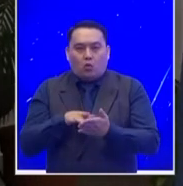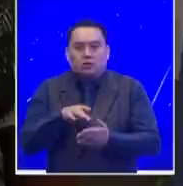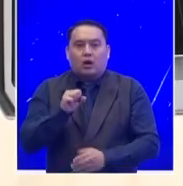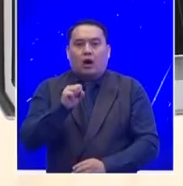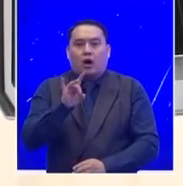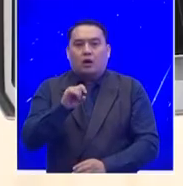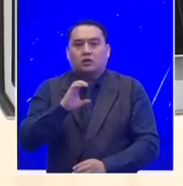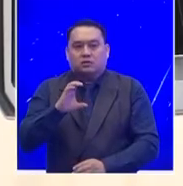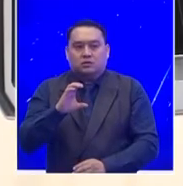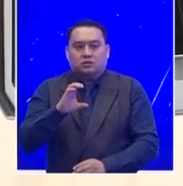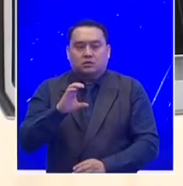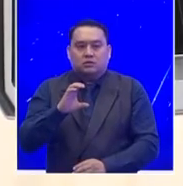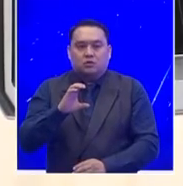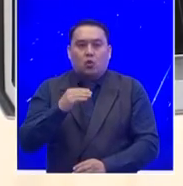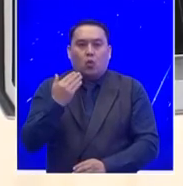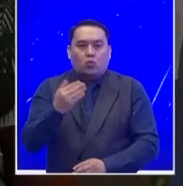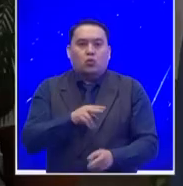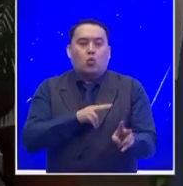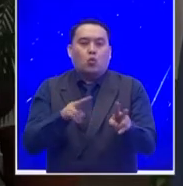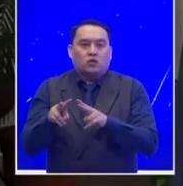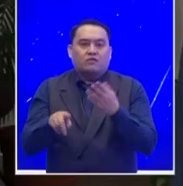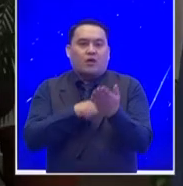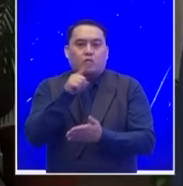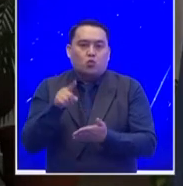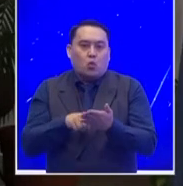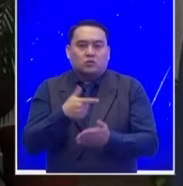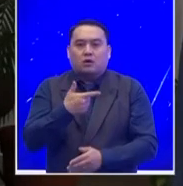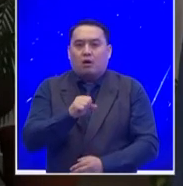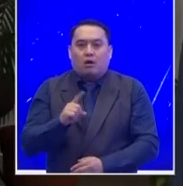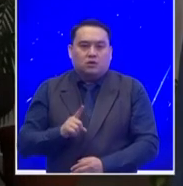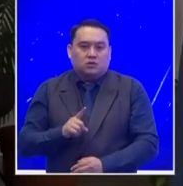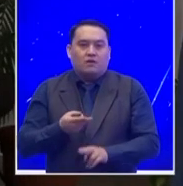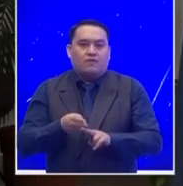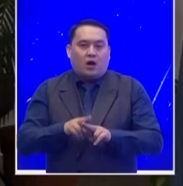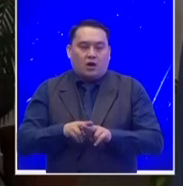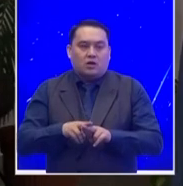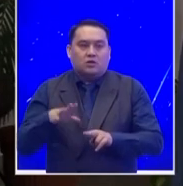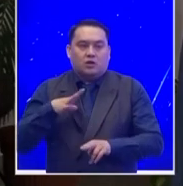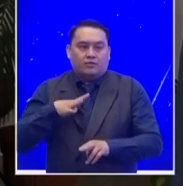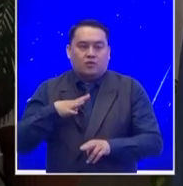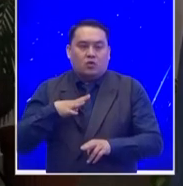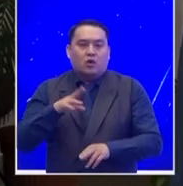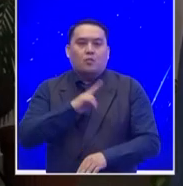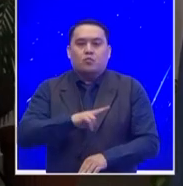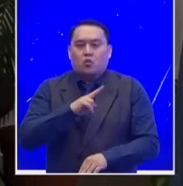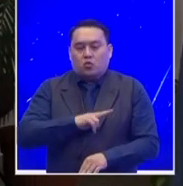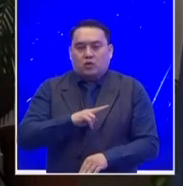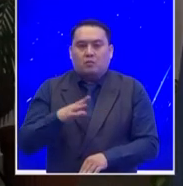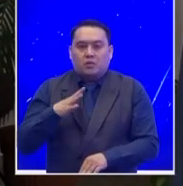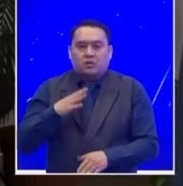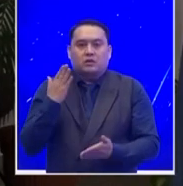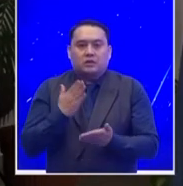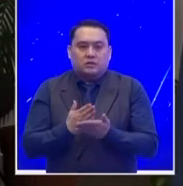Арыси. Кроме этого, он курировал вопросы газификации. И в этом фронте работы у него